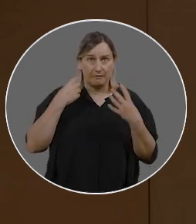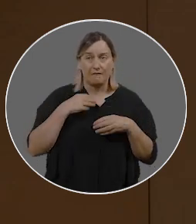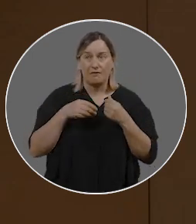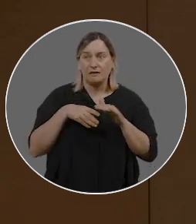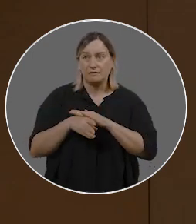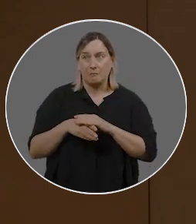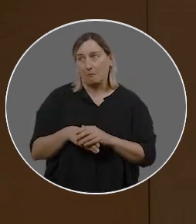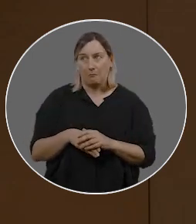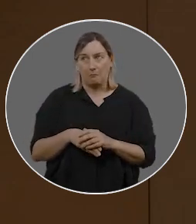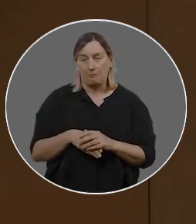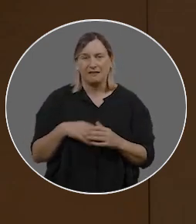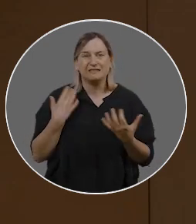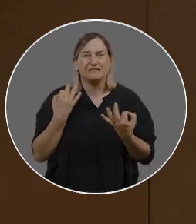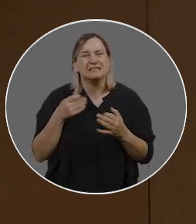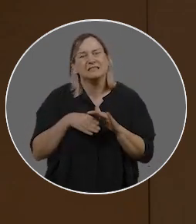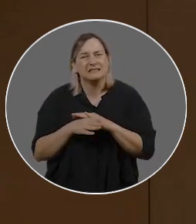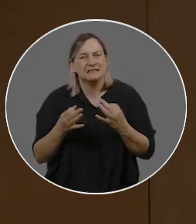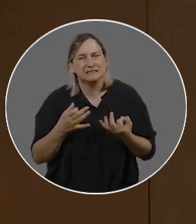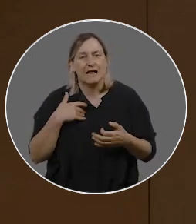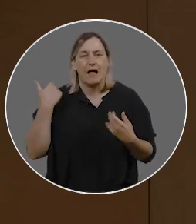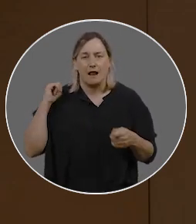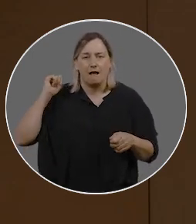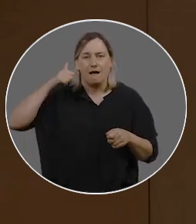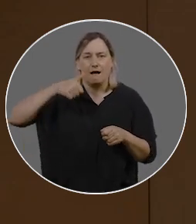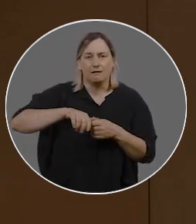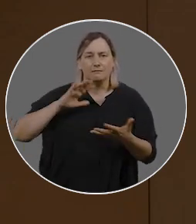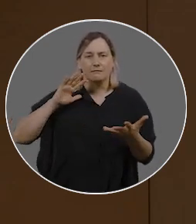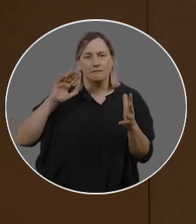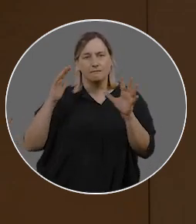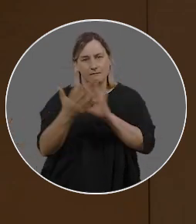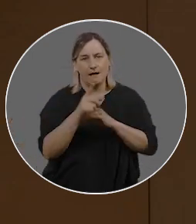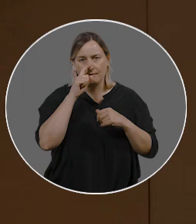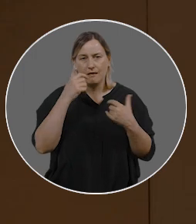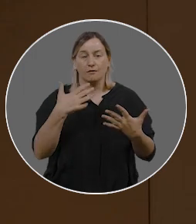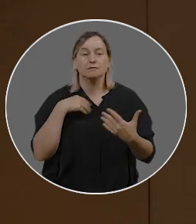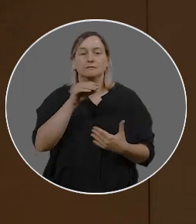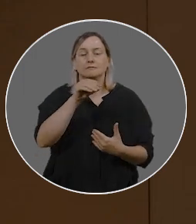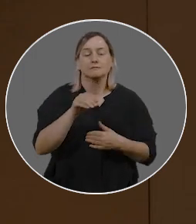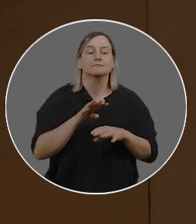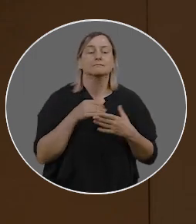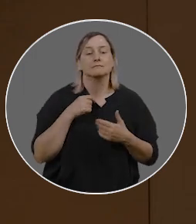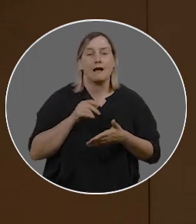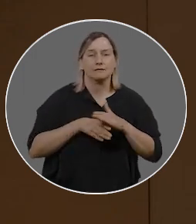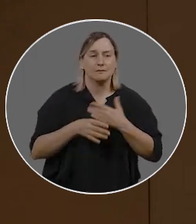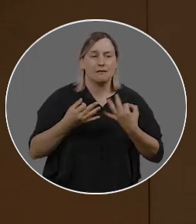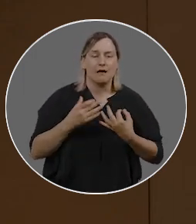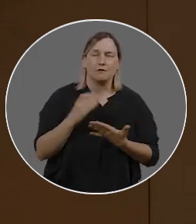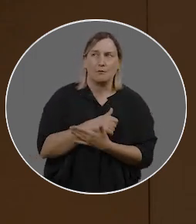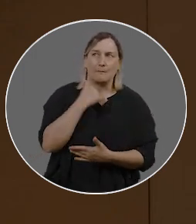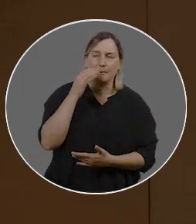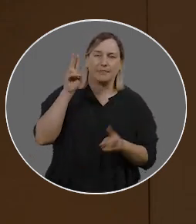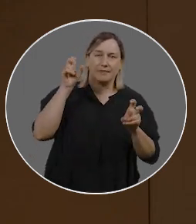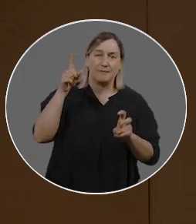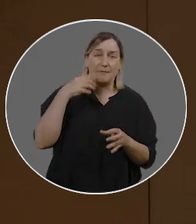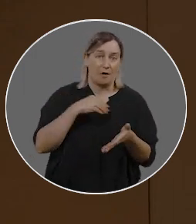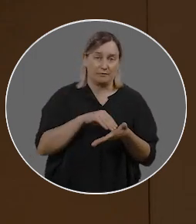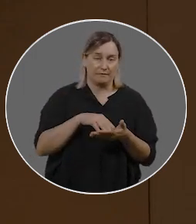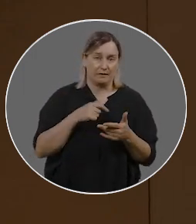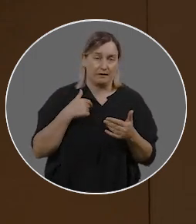no sabien ni de què els hi parlaves, ara l'administració pública sap de què li parles i molts cops proactivament et venen a buscar, per tant,